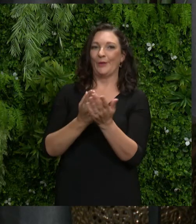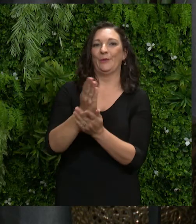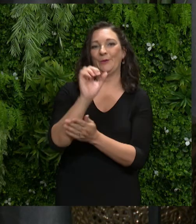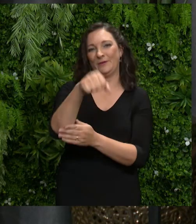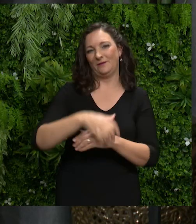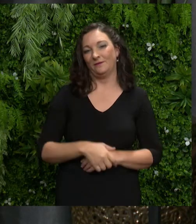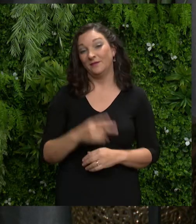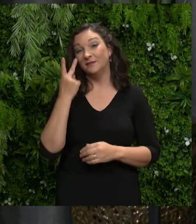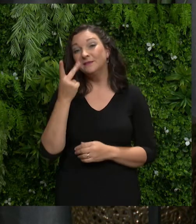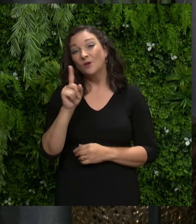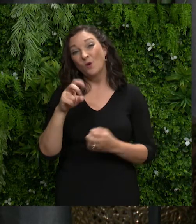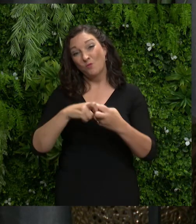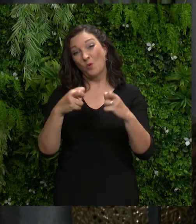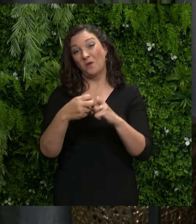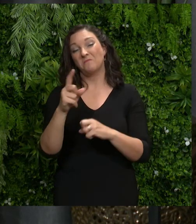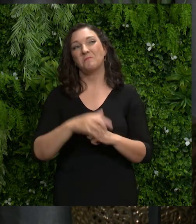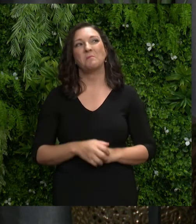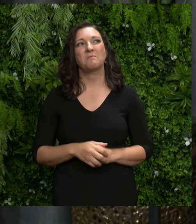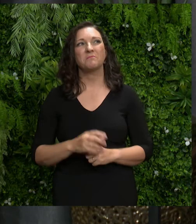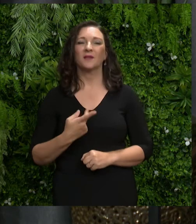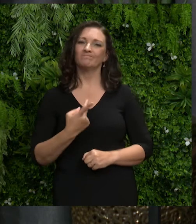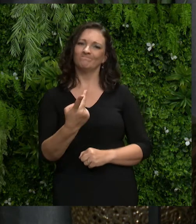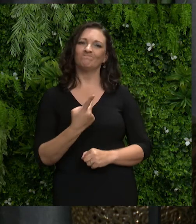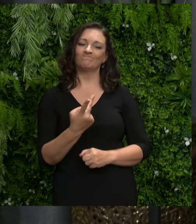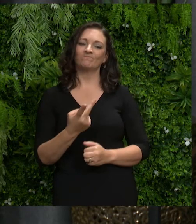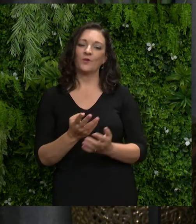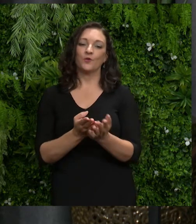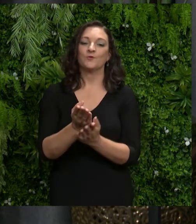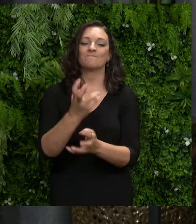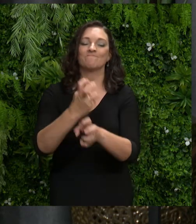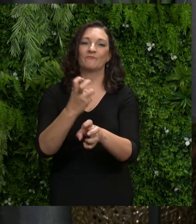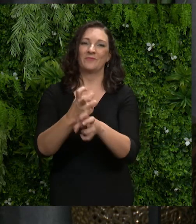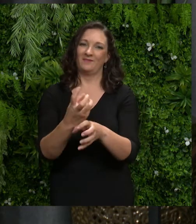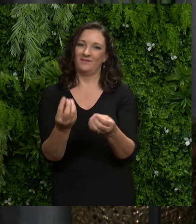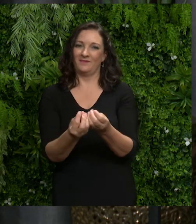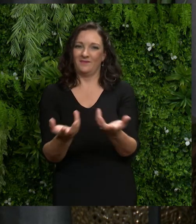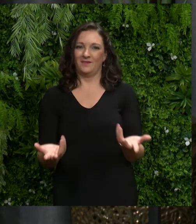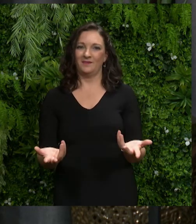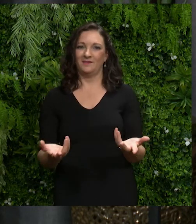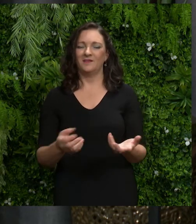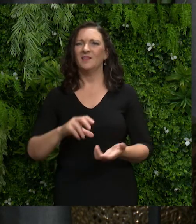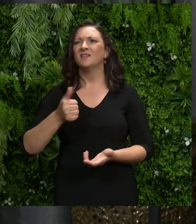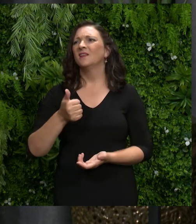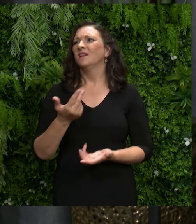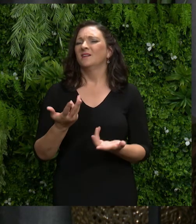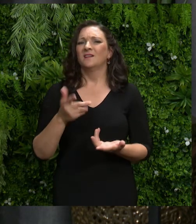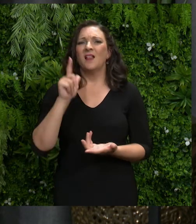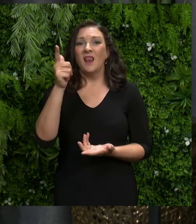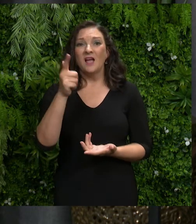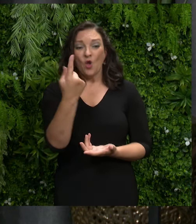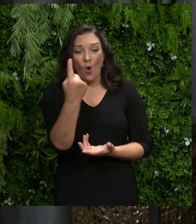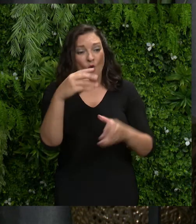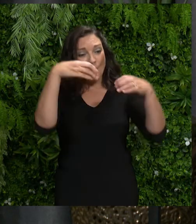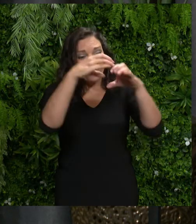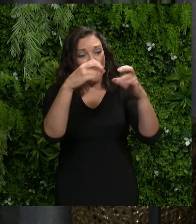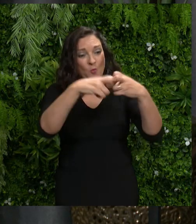Almagtige. Jy sien, die probleem is, ek en jy gaan deur moeilike dinge. En dan is die probleem naderhand nie net